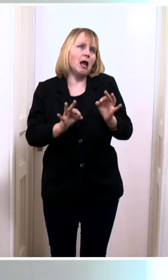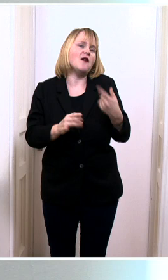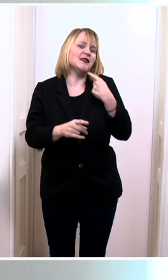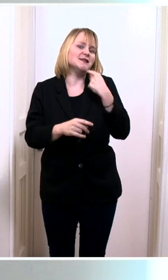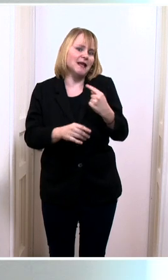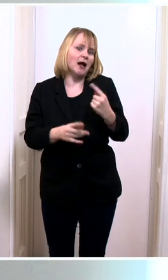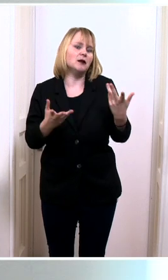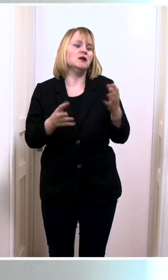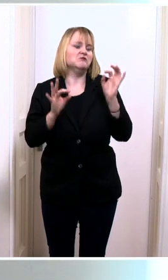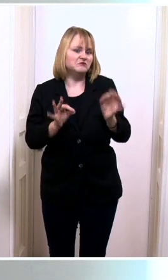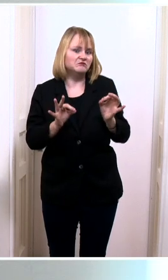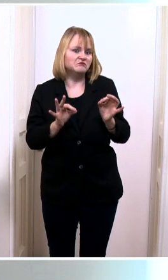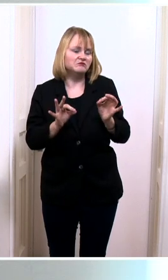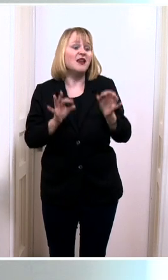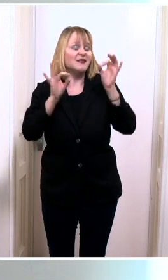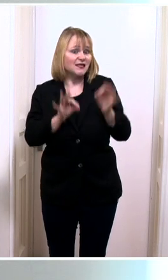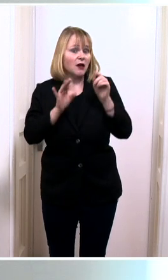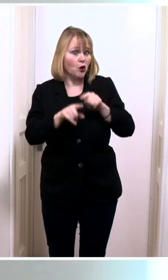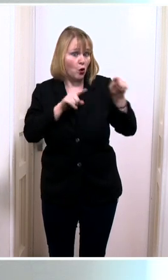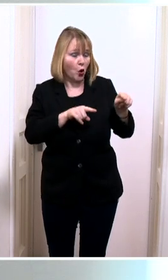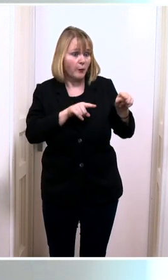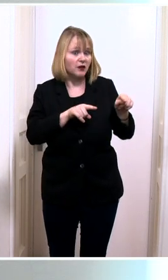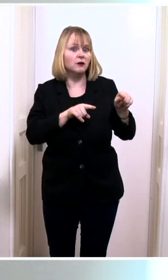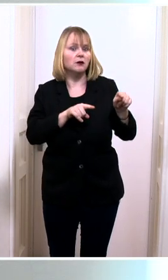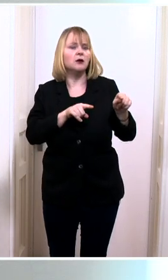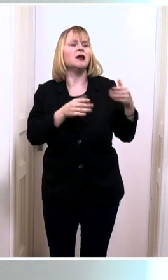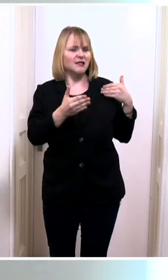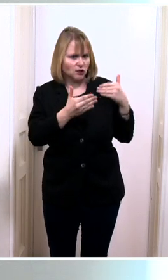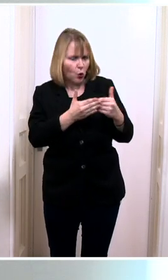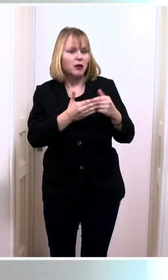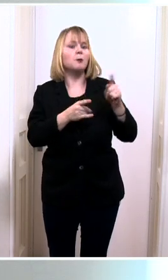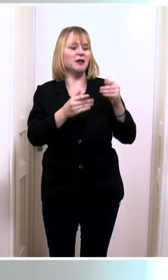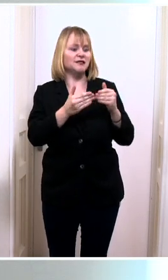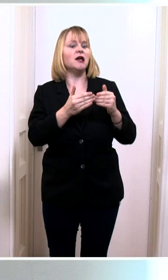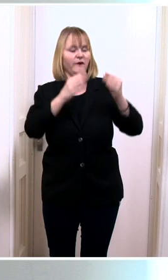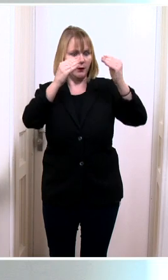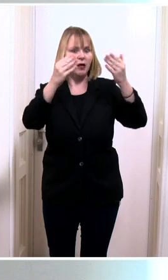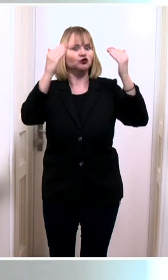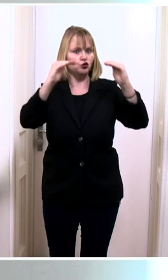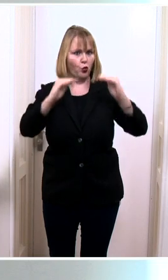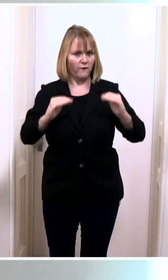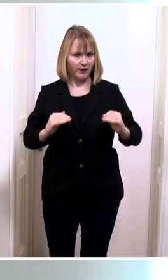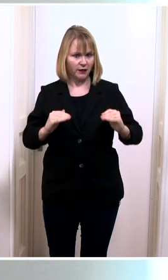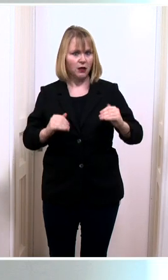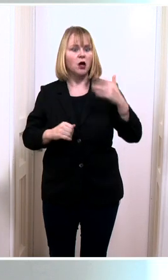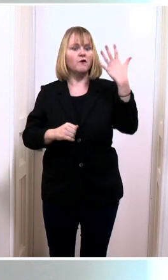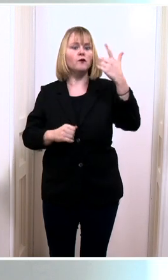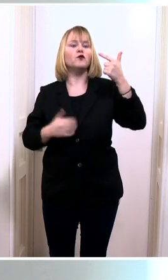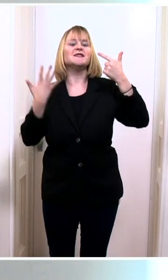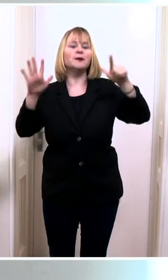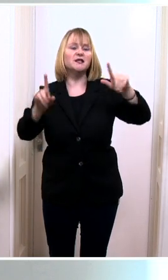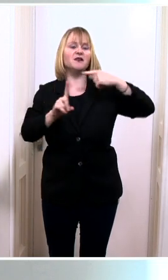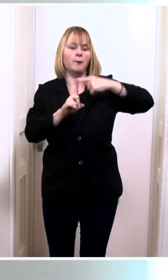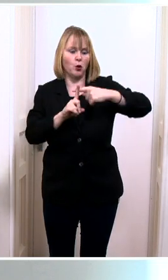dass es eintrifft, werden wir eben bis zu dieser Grenze 75 plus ungefähr kommen. Und wir erwarten natürlich